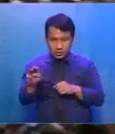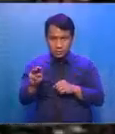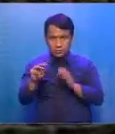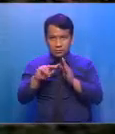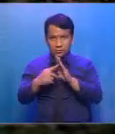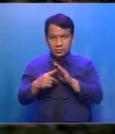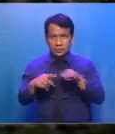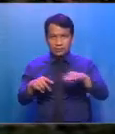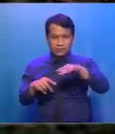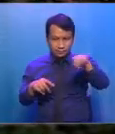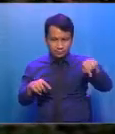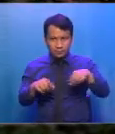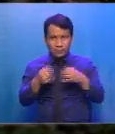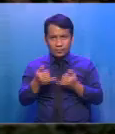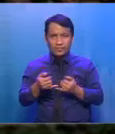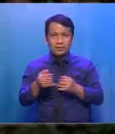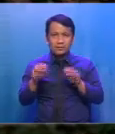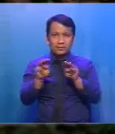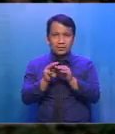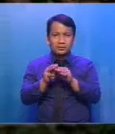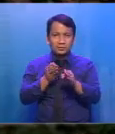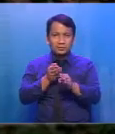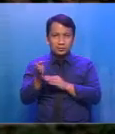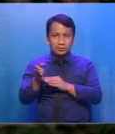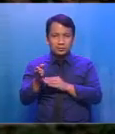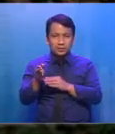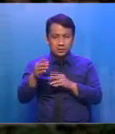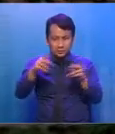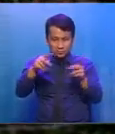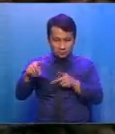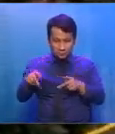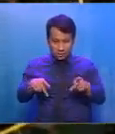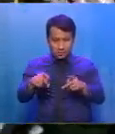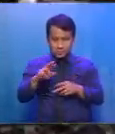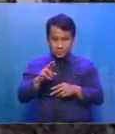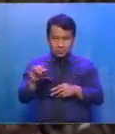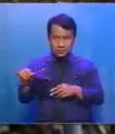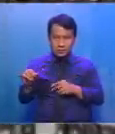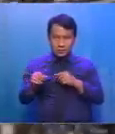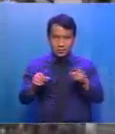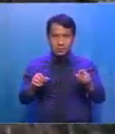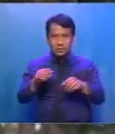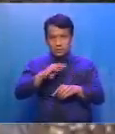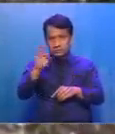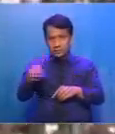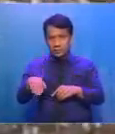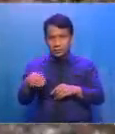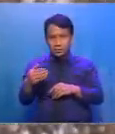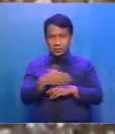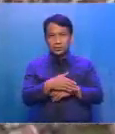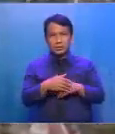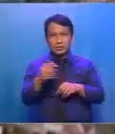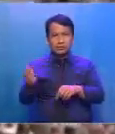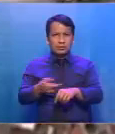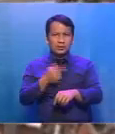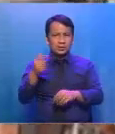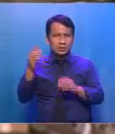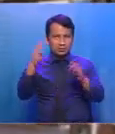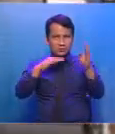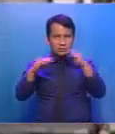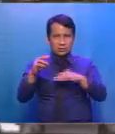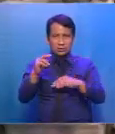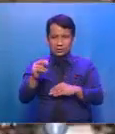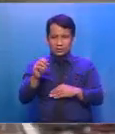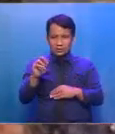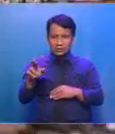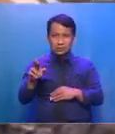Ngayon, ang Marikina River po ay tutumbok sa Pasig River at tutungo na sa Manila Bay. Matagal na pong problema ng Metro